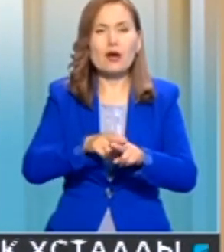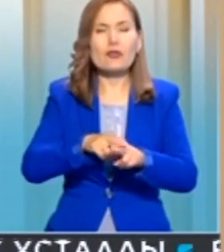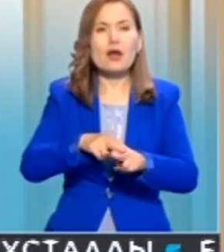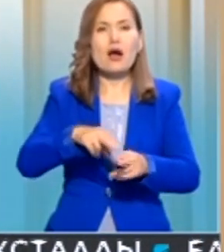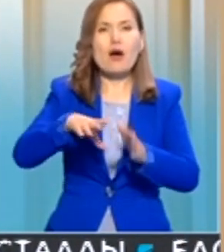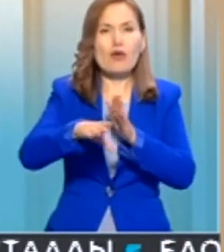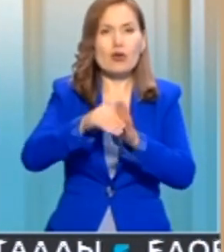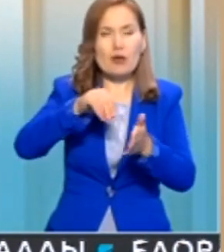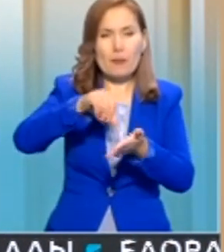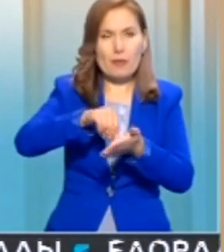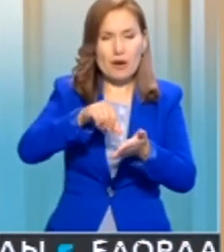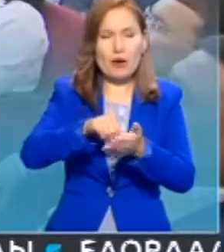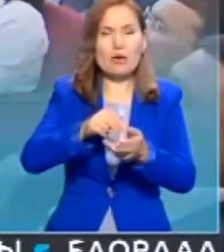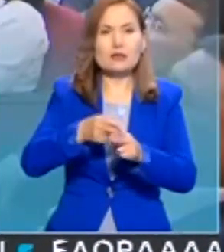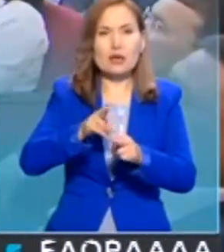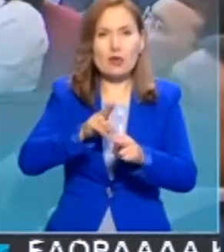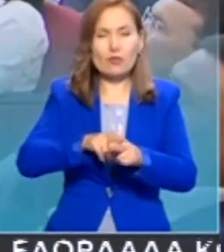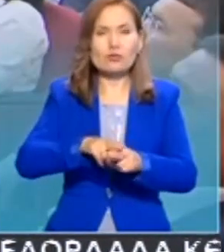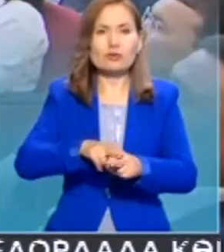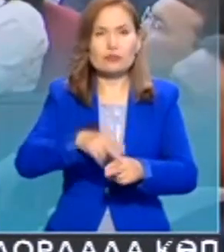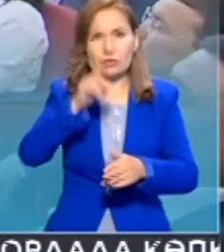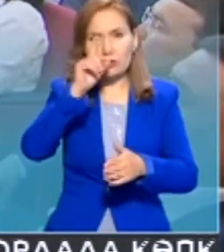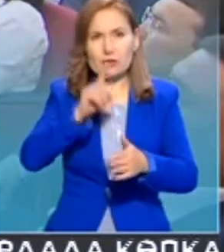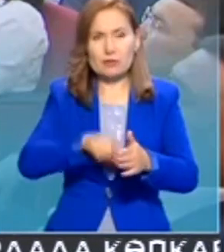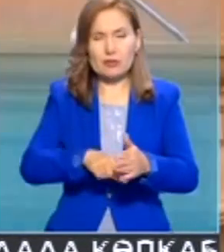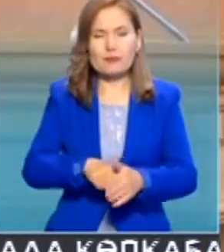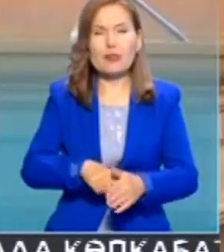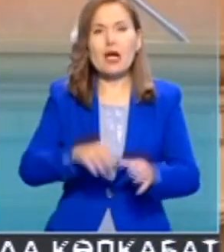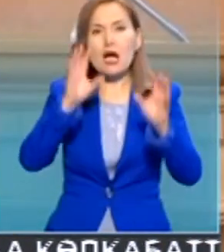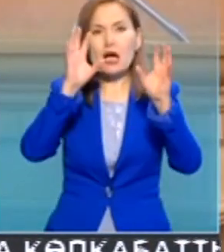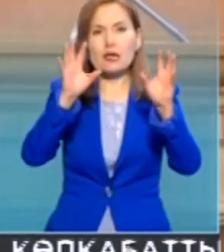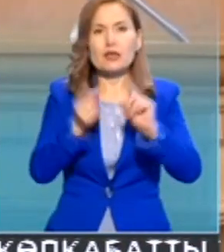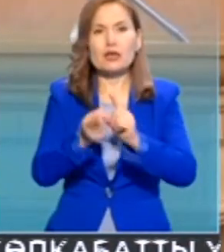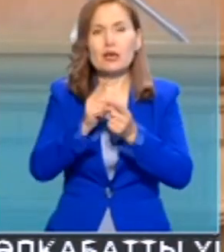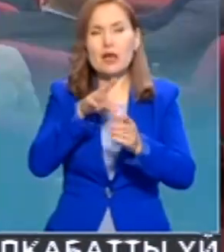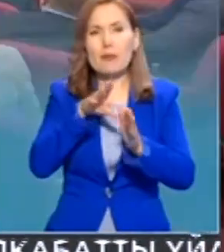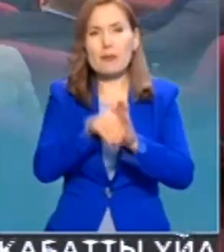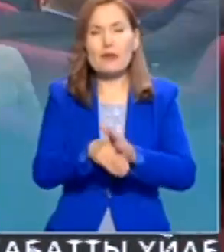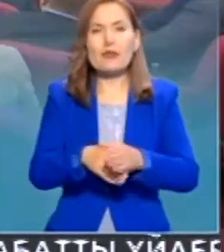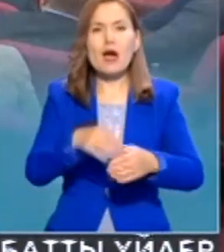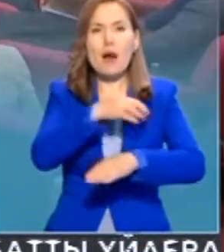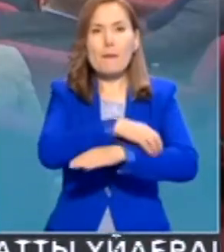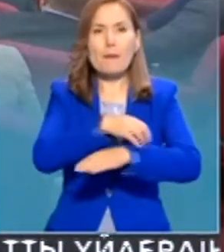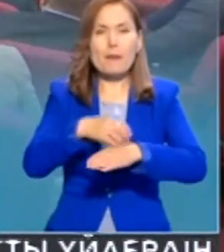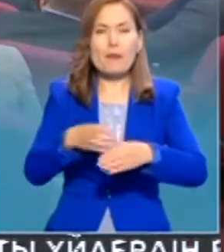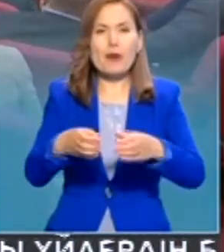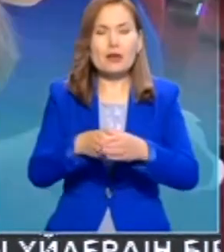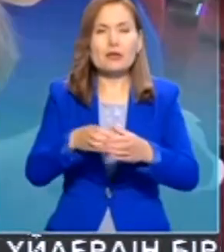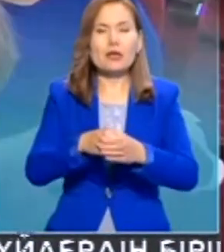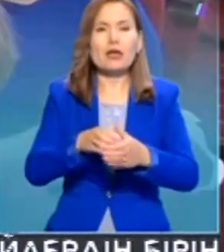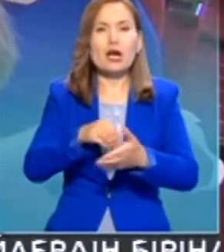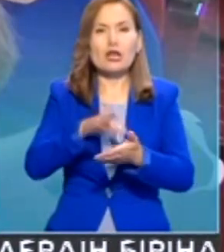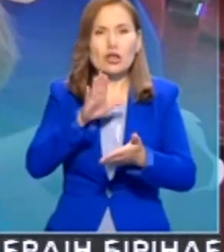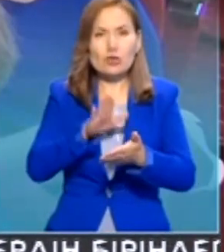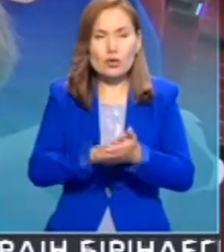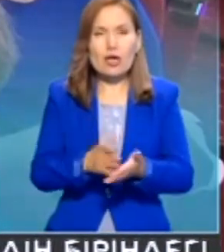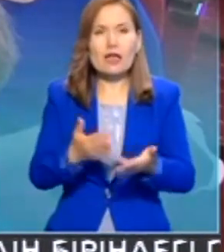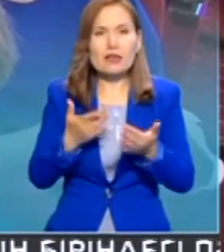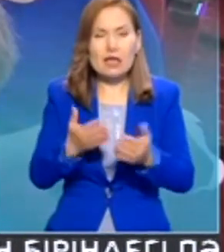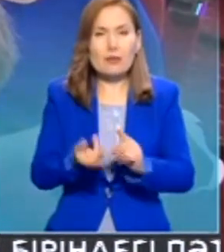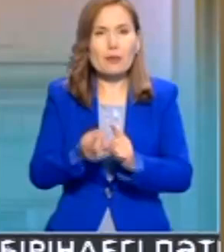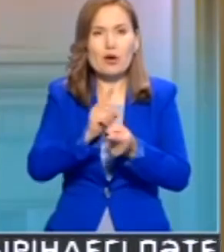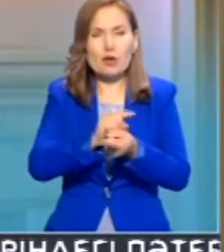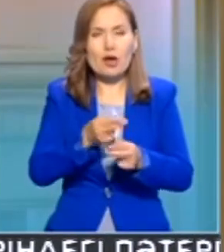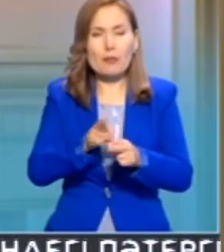табылып тірек болатынына мен өзім сенімдімін. Заңдағы өзгеріске сәйкес партиялар тіркеу талаптары жеңілдейді. Есесіне жаңа саяси